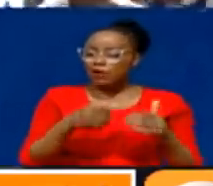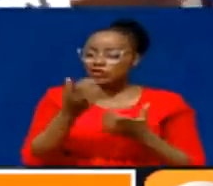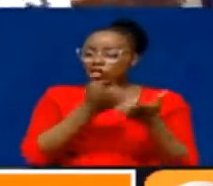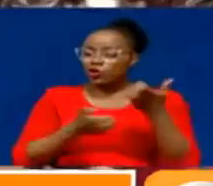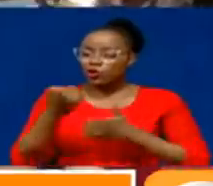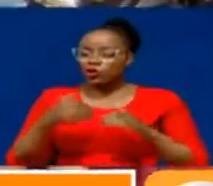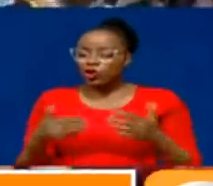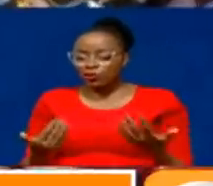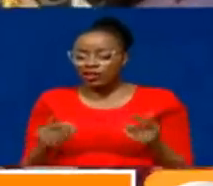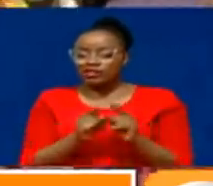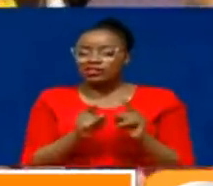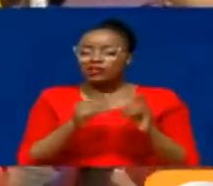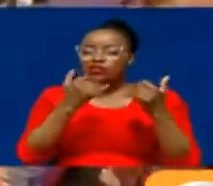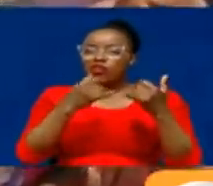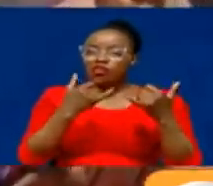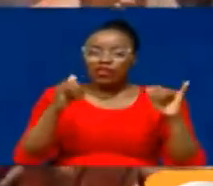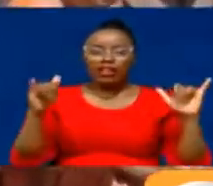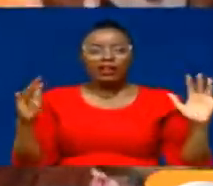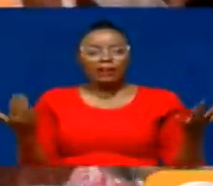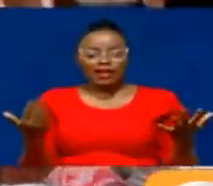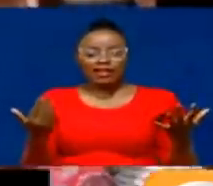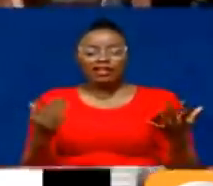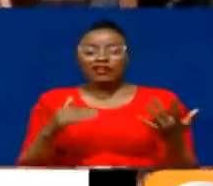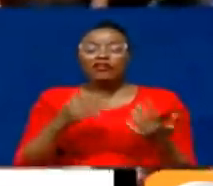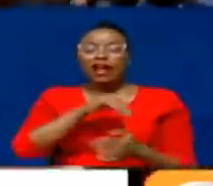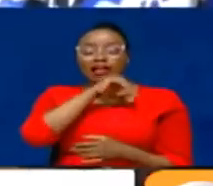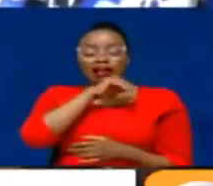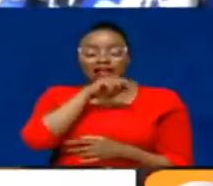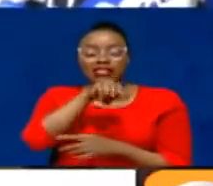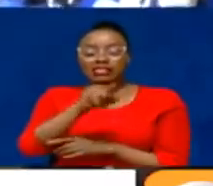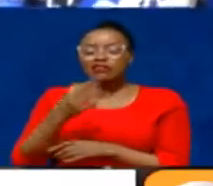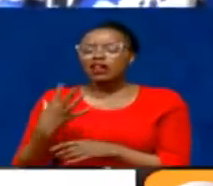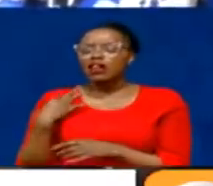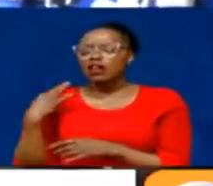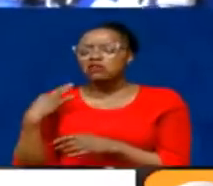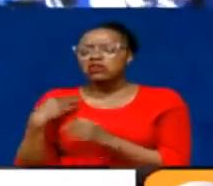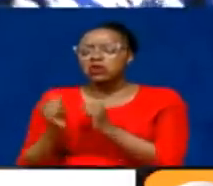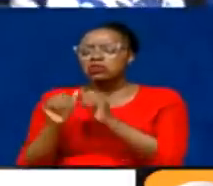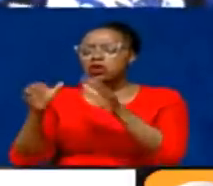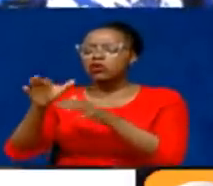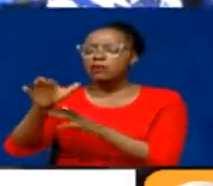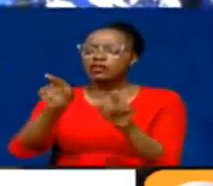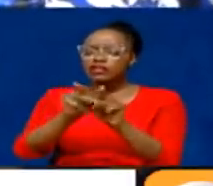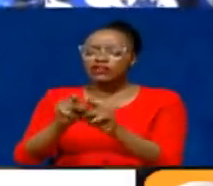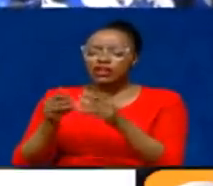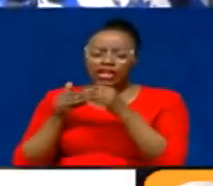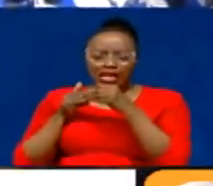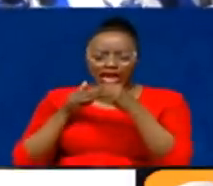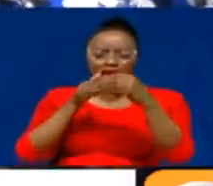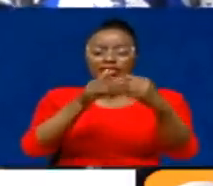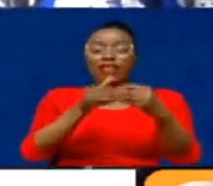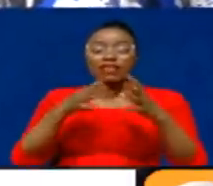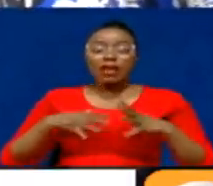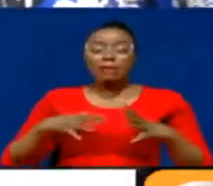za uhuru, shida za kila kitu, Raila alijitoa na wenzake akawa mstari wa